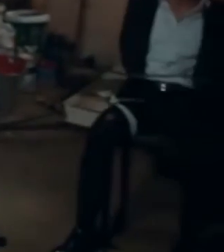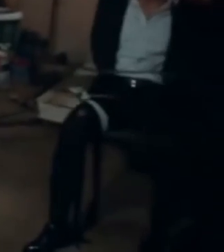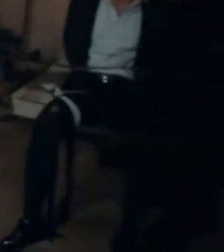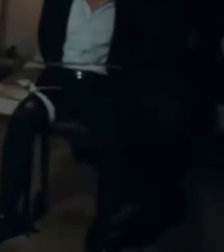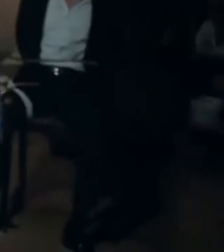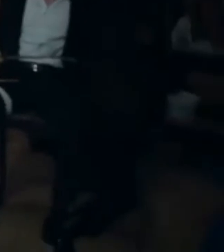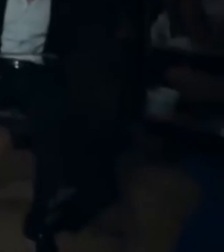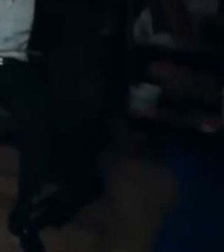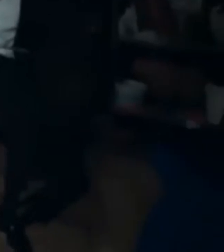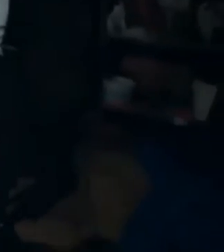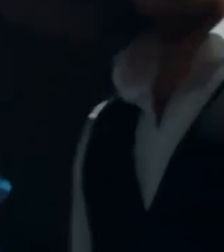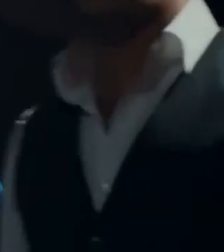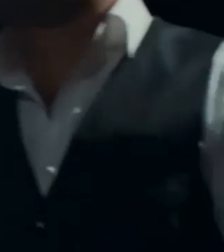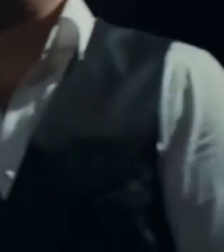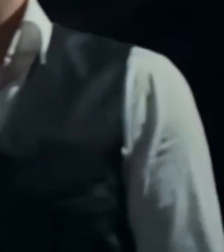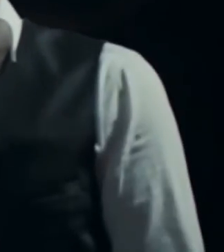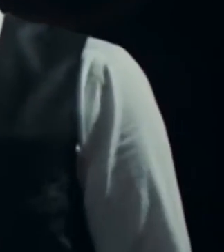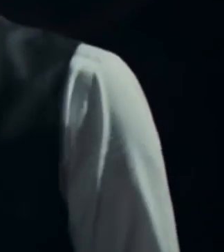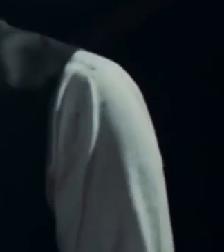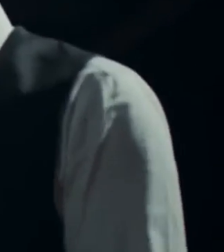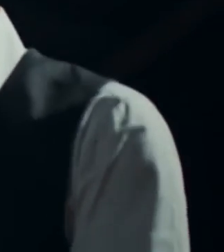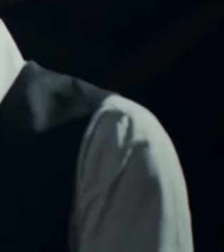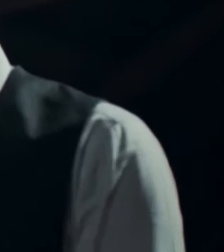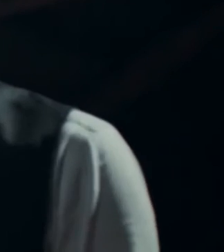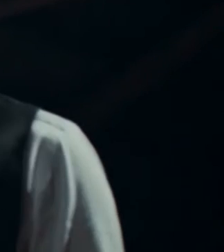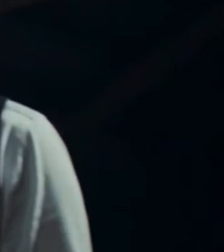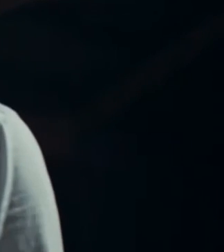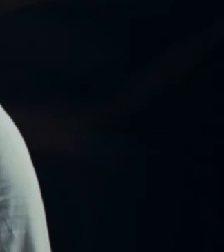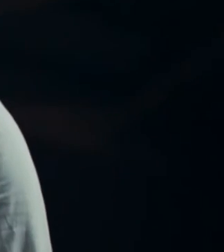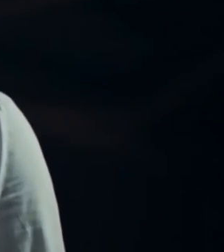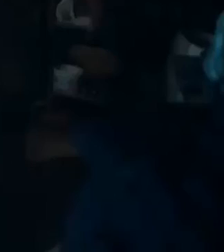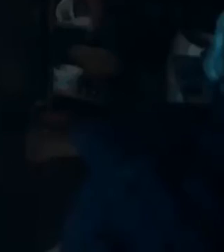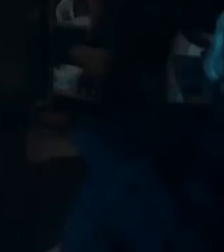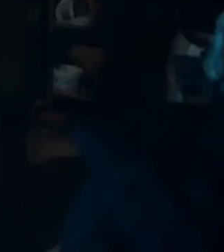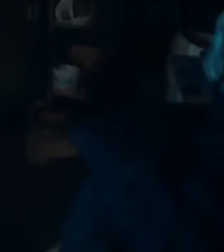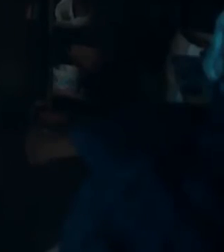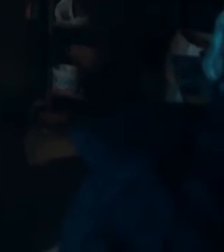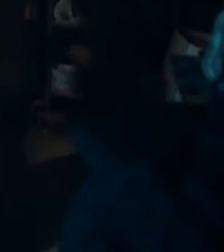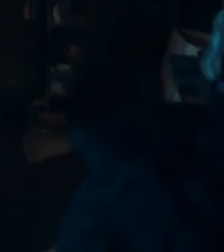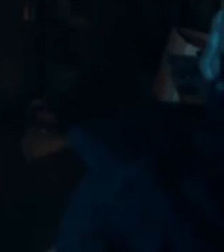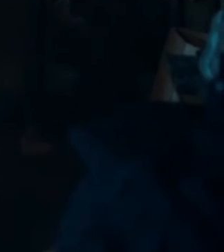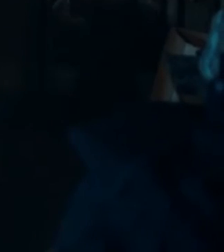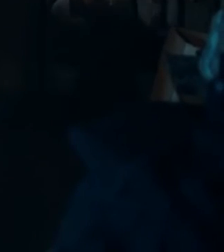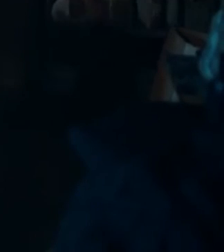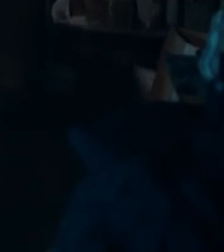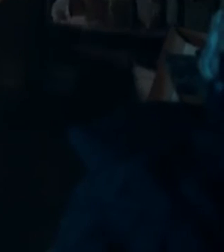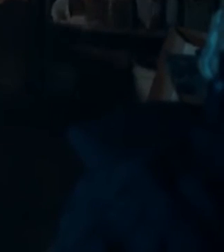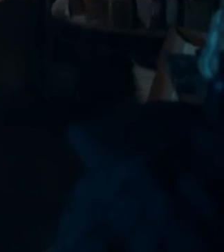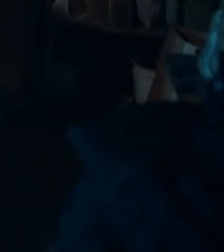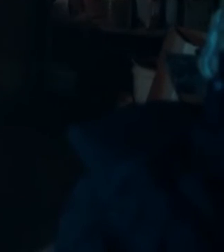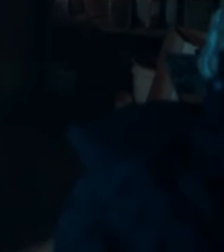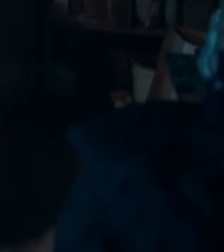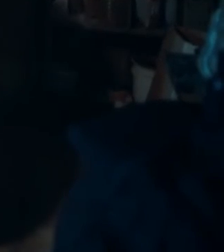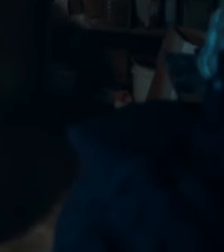yaklaşıyor. Diğer adam da aynı şekilde bağlı. Yarasının olduğu bölgeye sıkıca beyaz bir bez bağlanmış. Depo gibi basık, penceresiz